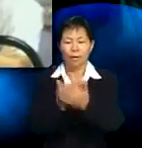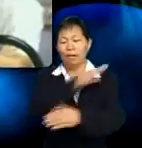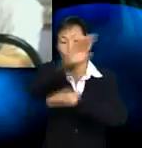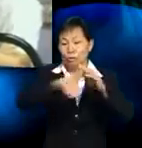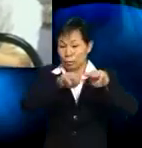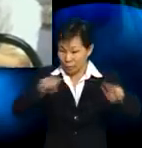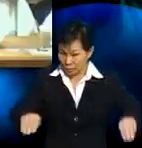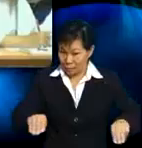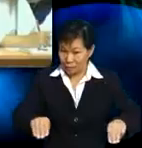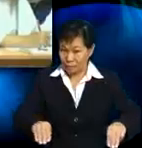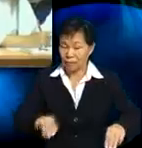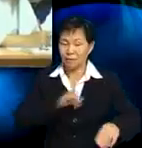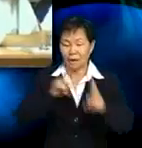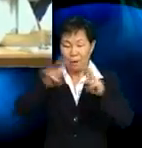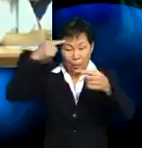sendiri